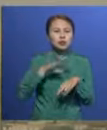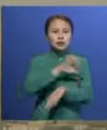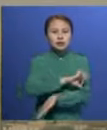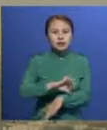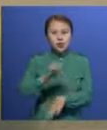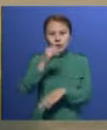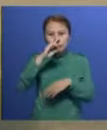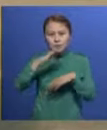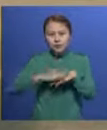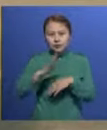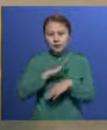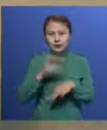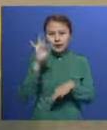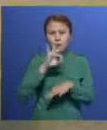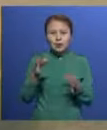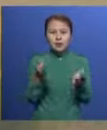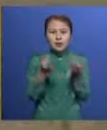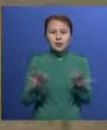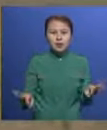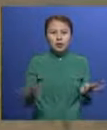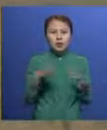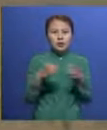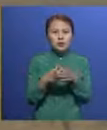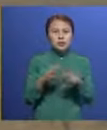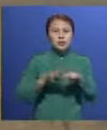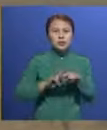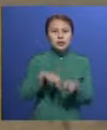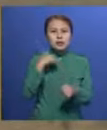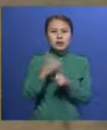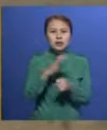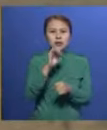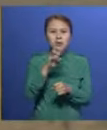жақын таяп қалған. Ал Сириялық демократиялық одақ партиясының басшысы Салих